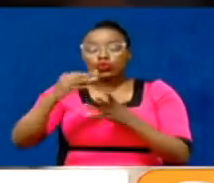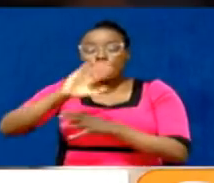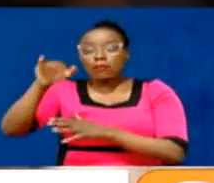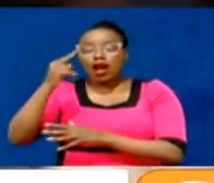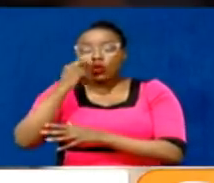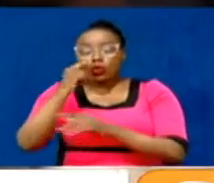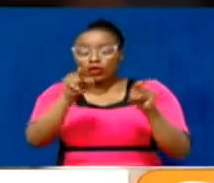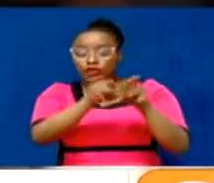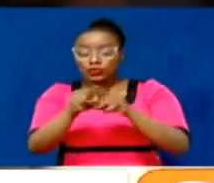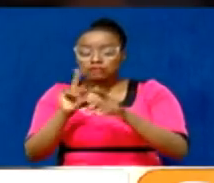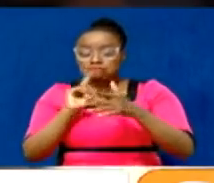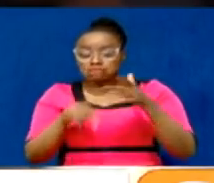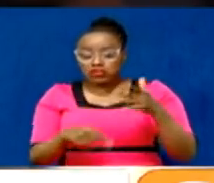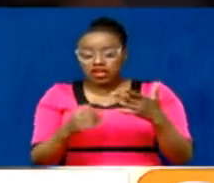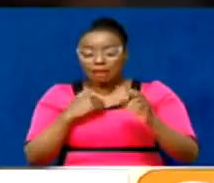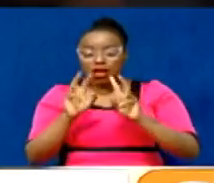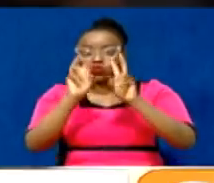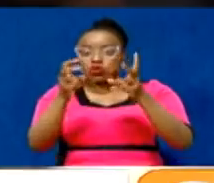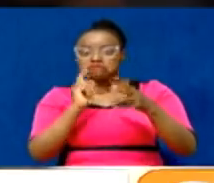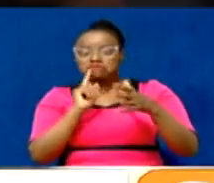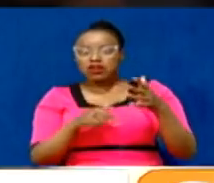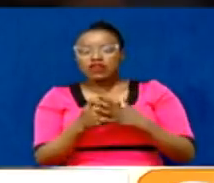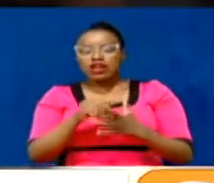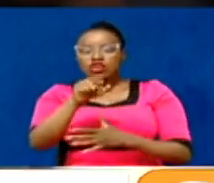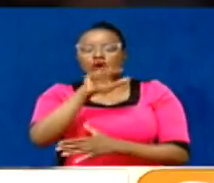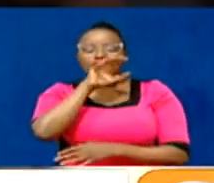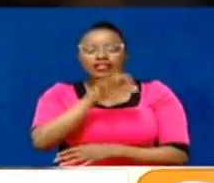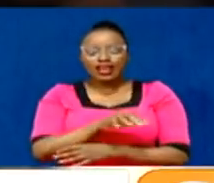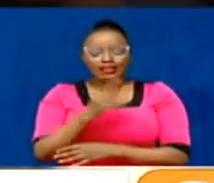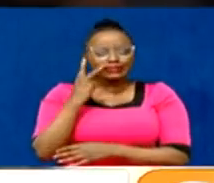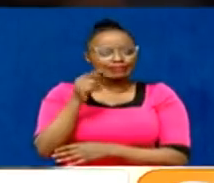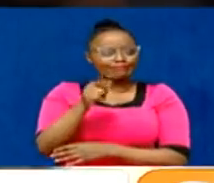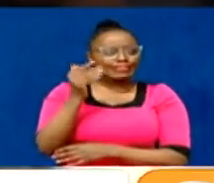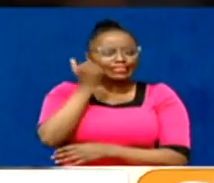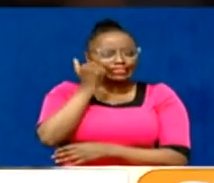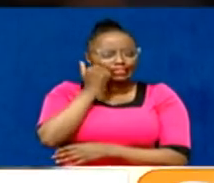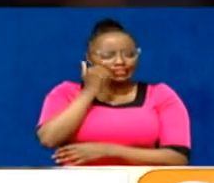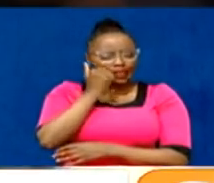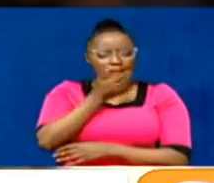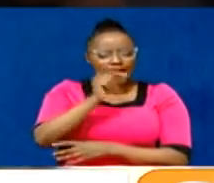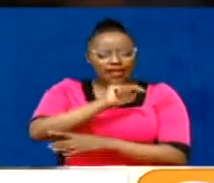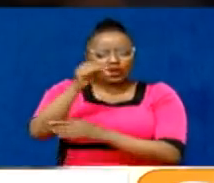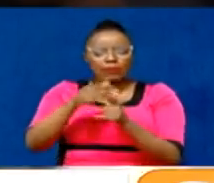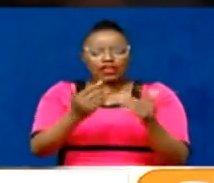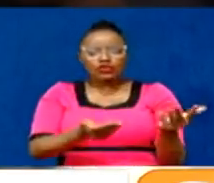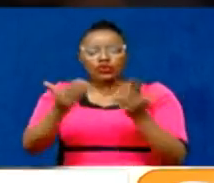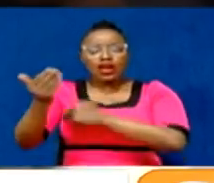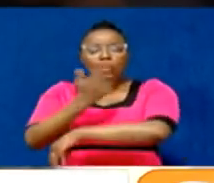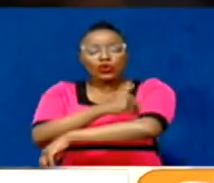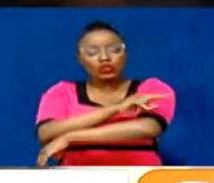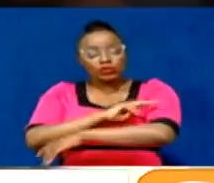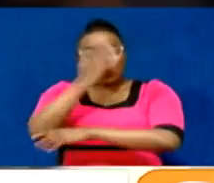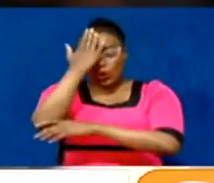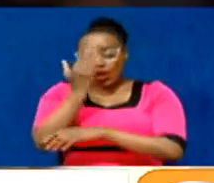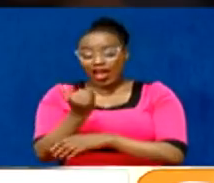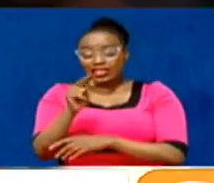at it, he told me, and I quote, mtoto wako anakaa mgonjwa mgonjwa, wacha akuje umpeleke hospitali